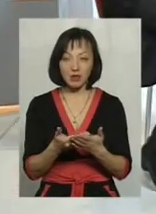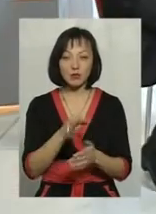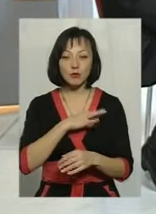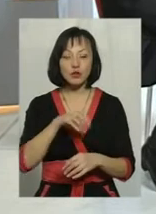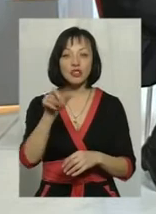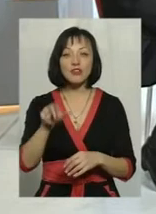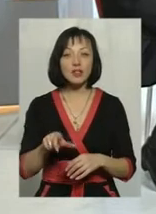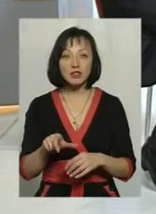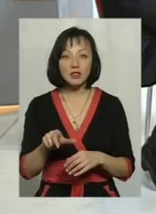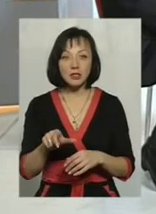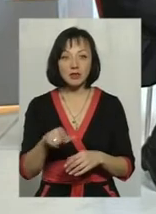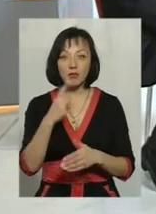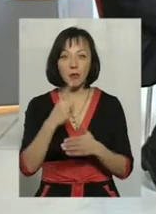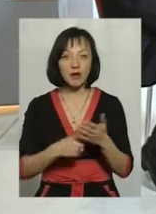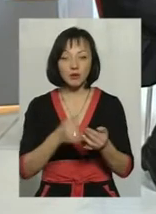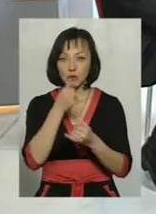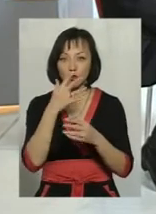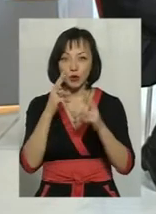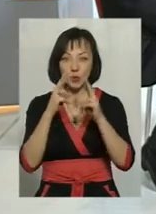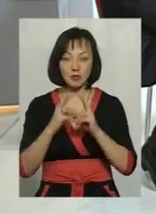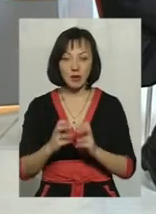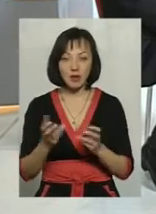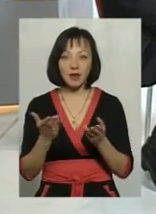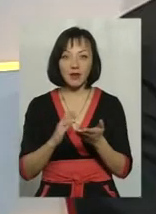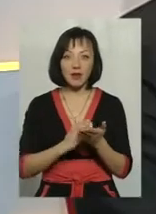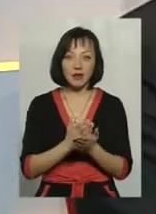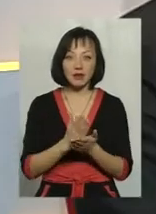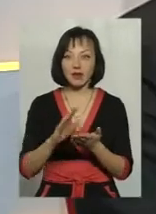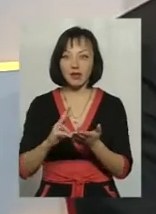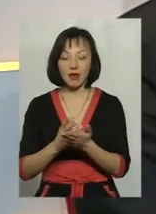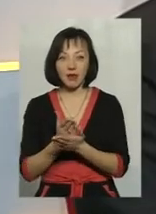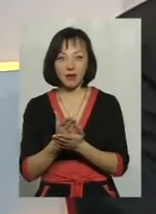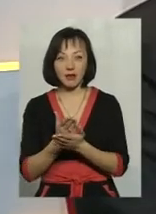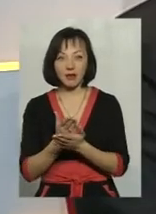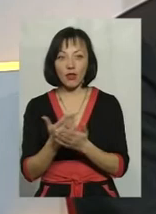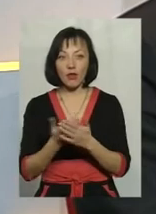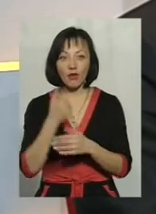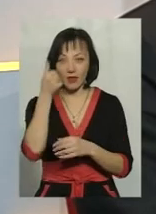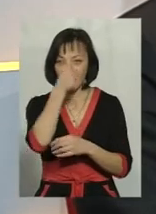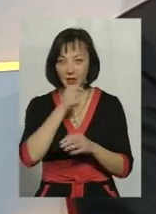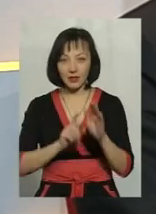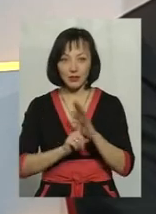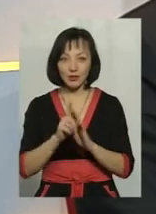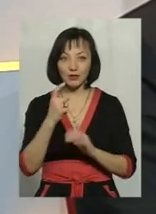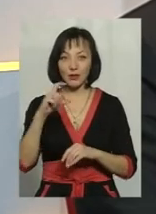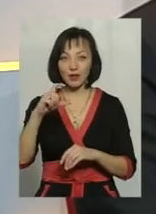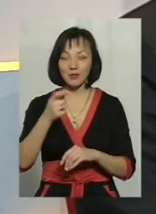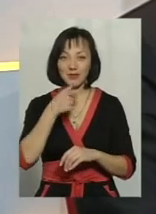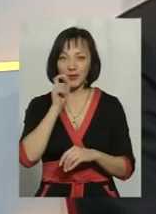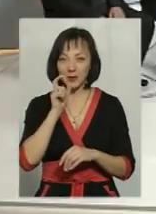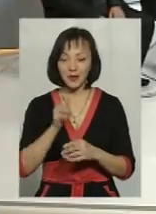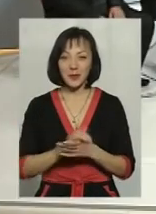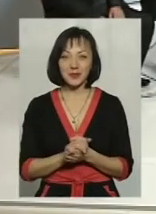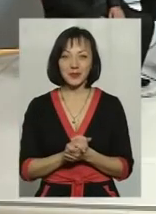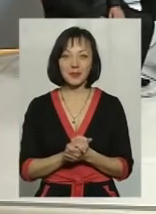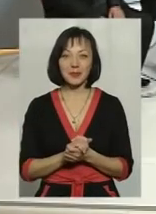Споживач навіть, я впевнено не можу розібратися, який він якісний, який ні. А що новий рік не наступить, якщо 100 грамів випити? Знаєте, для